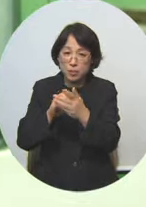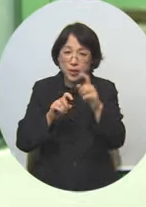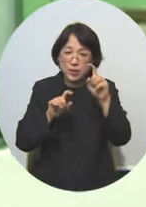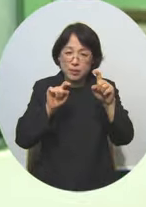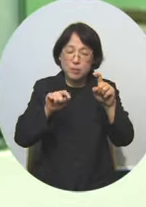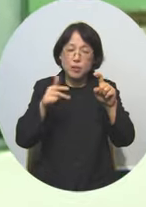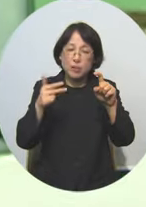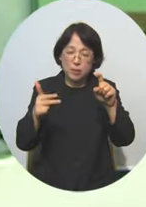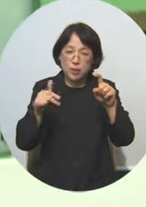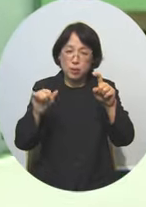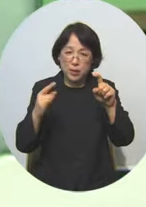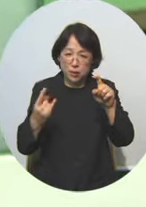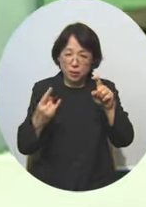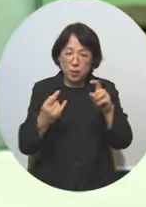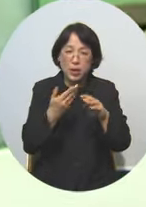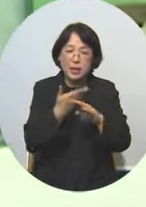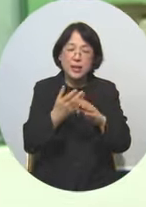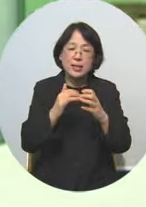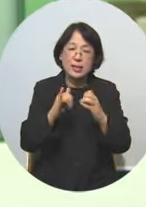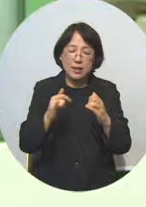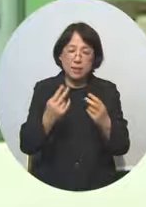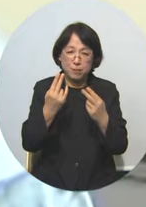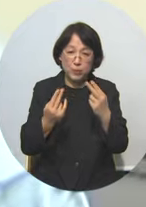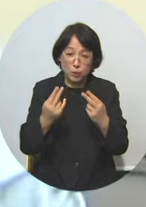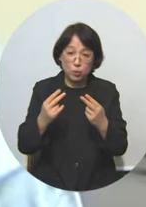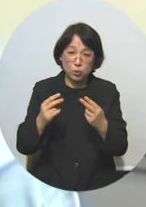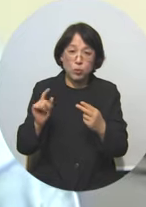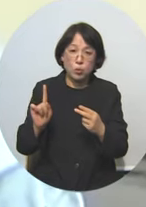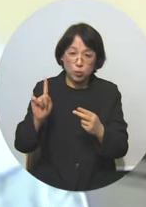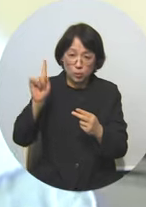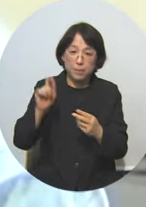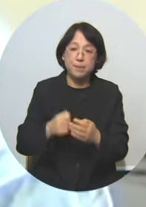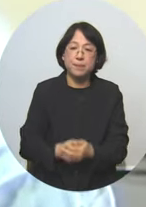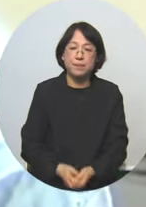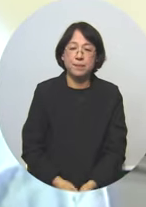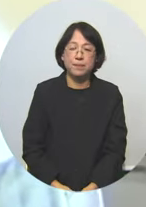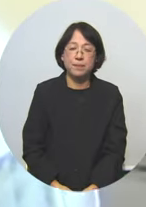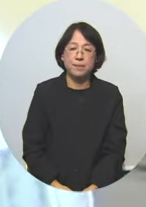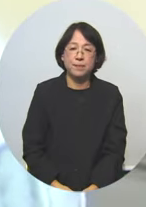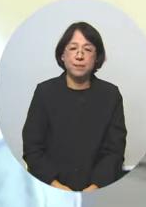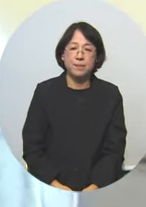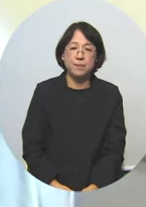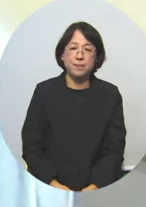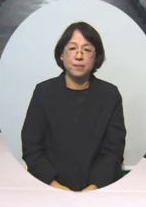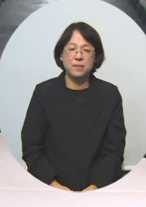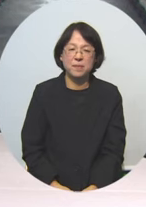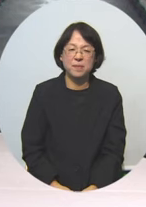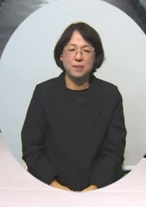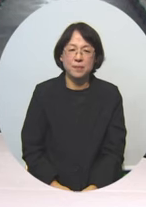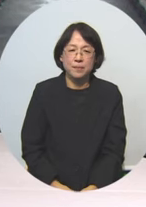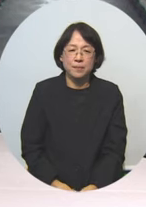비해 높은 수치를 나타낸 걸로 집계됐습니다. KTV 김유리입니다.